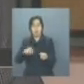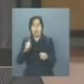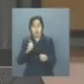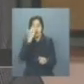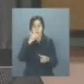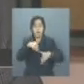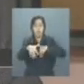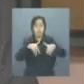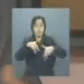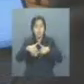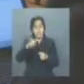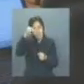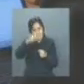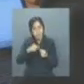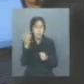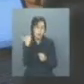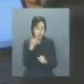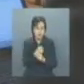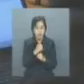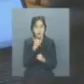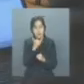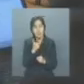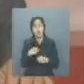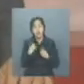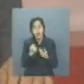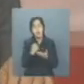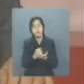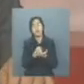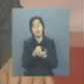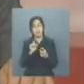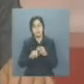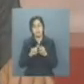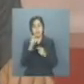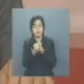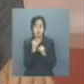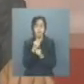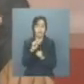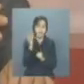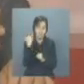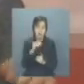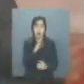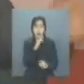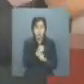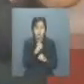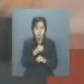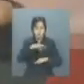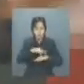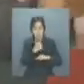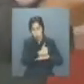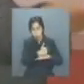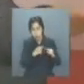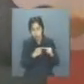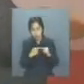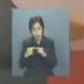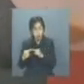นจดจำสิ่งดีๆที่เขาเคยทำแก่รัสเซียตลอด12ปีที่ผ่านมาเพราะการยื้ออำนาจต่อจะทำให้เกิดกลุ่มที่ผูกขาดอำนาจ